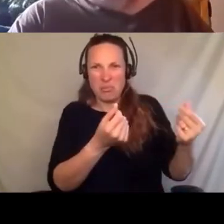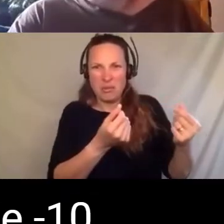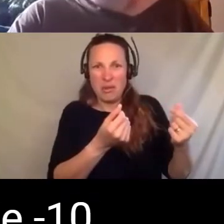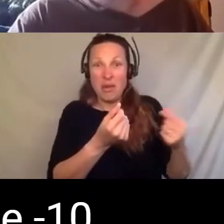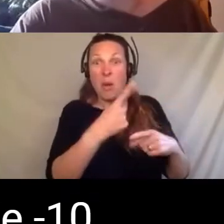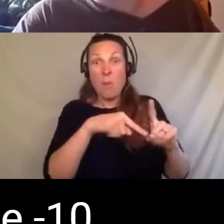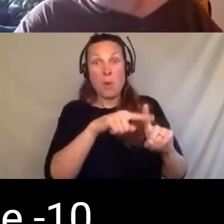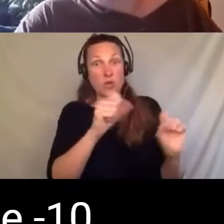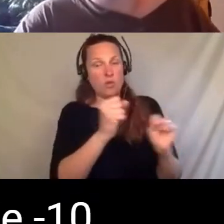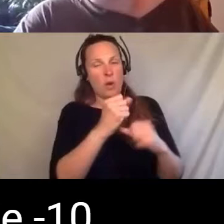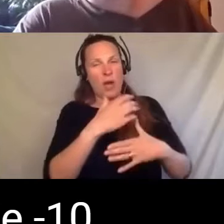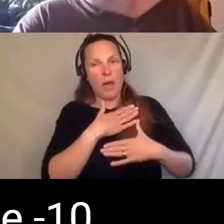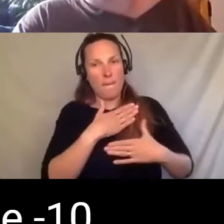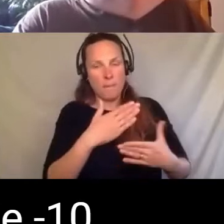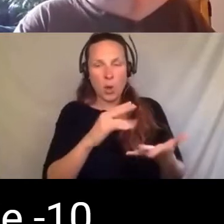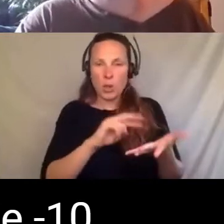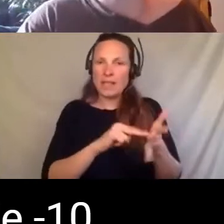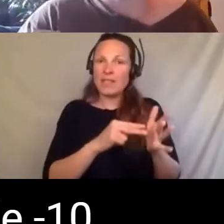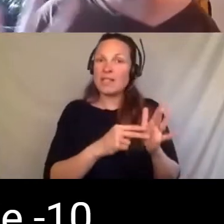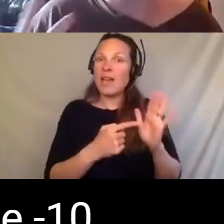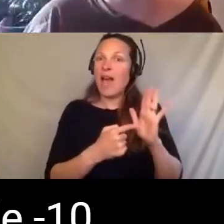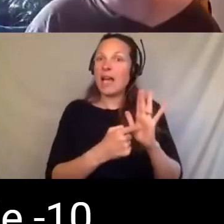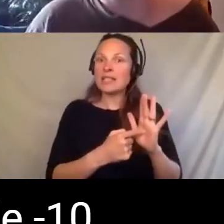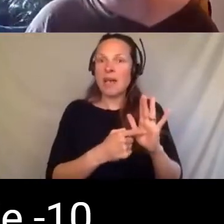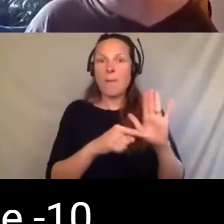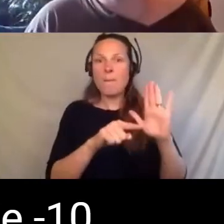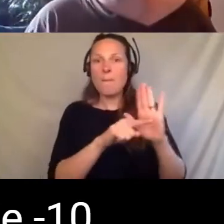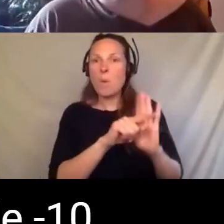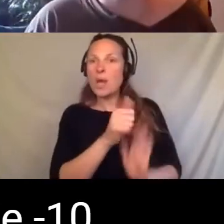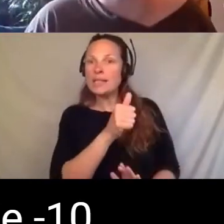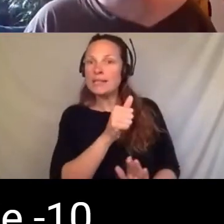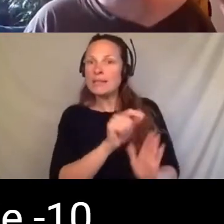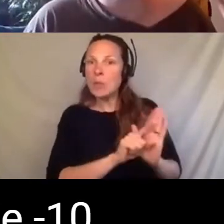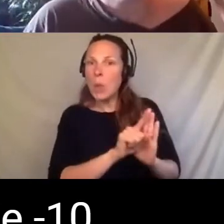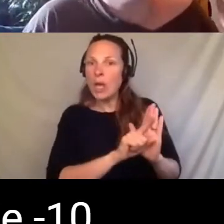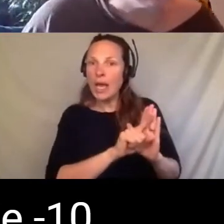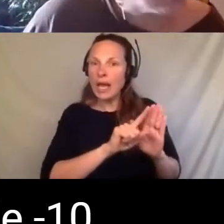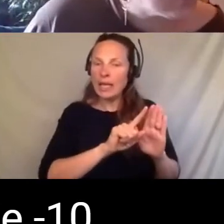non plus. Donc, quand il commence à faire autour de -10,